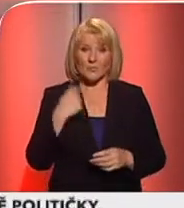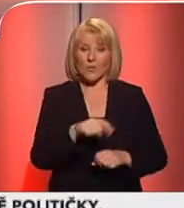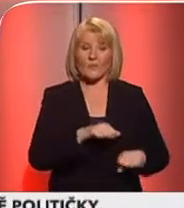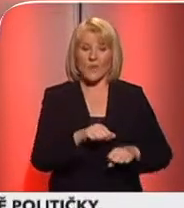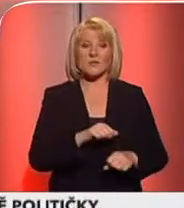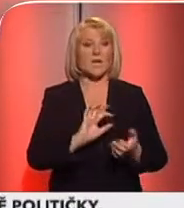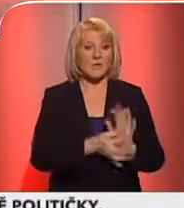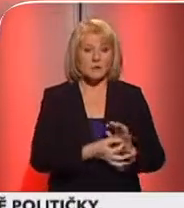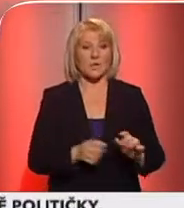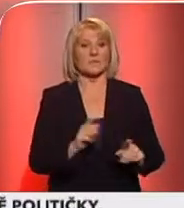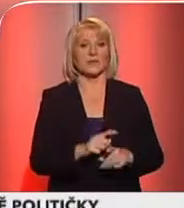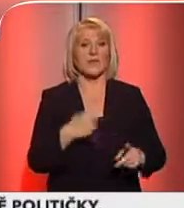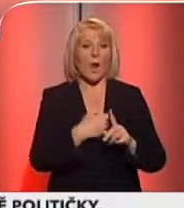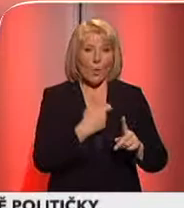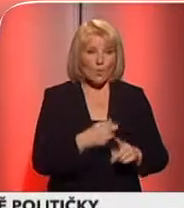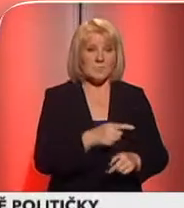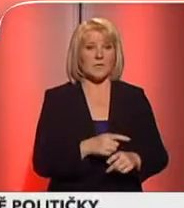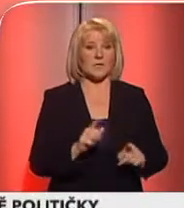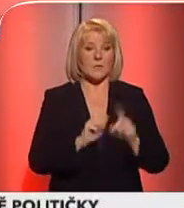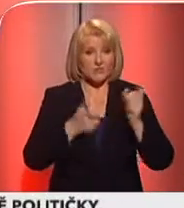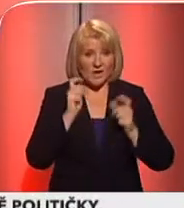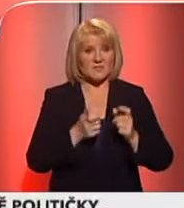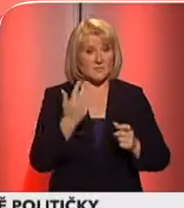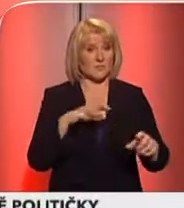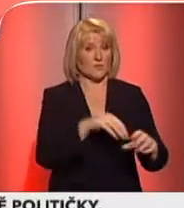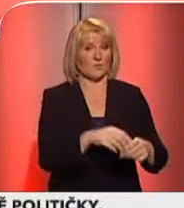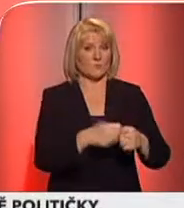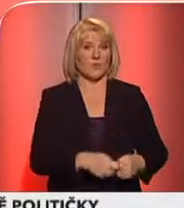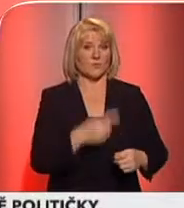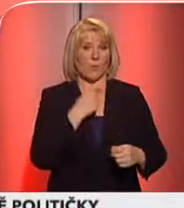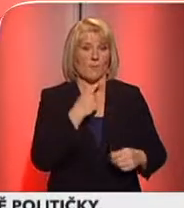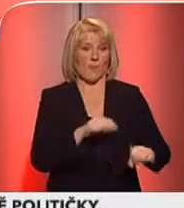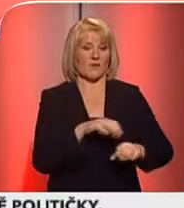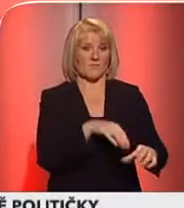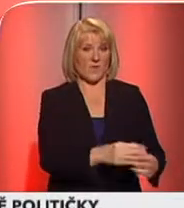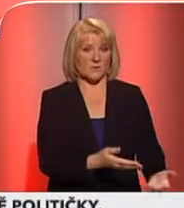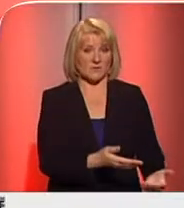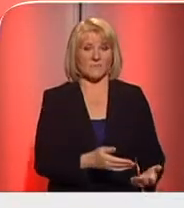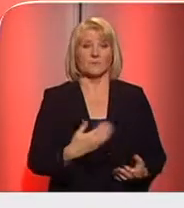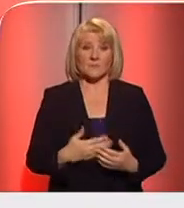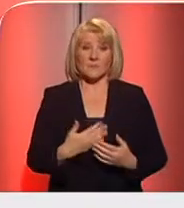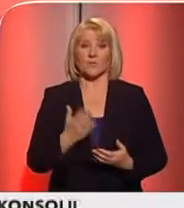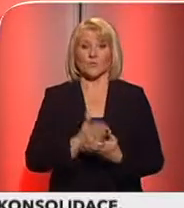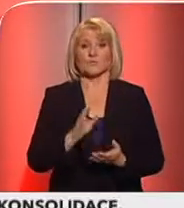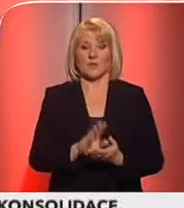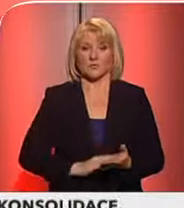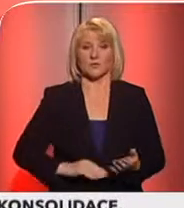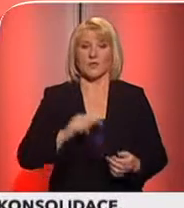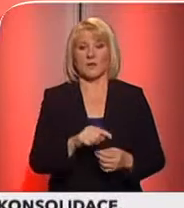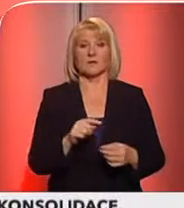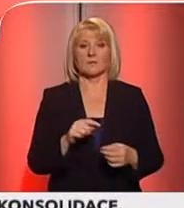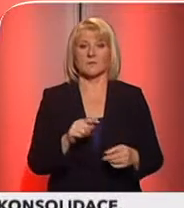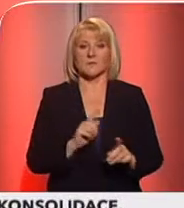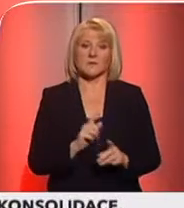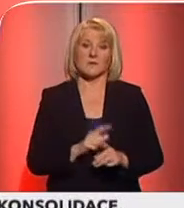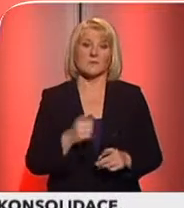ministr Nečas, byl dokonce, myslím, i ministr Schwarzenberg. Takže to byl ten začátek toho, kdy my jsme se dostali do takové